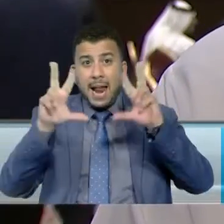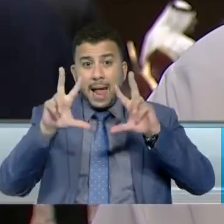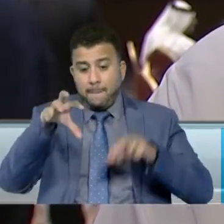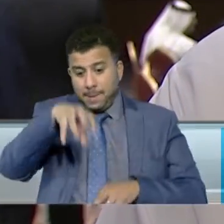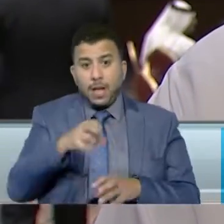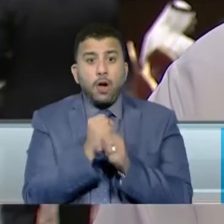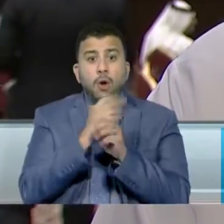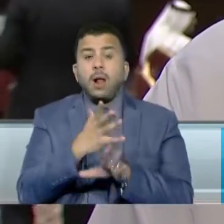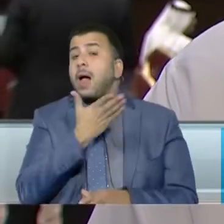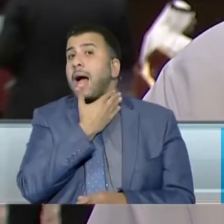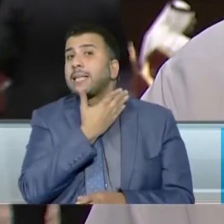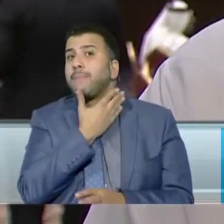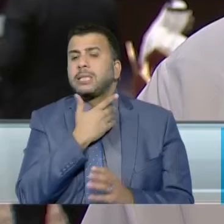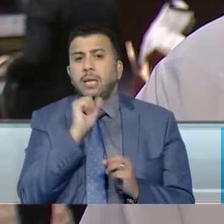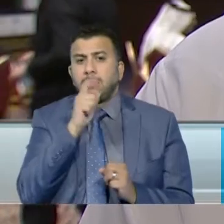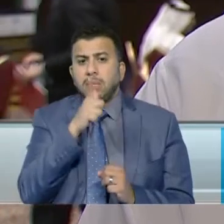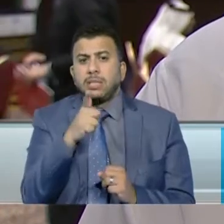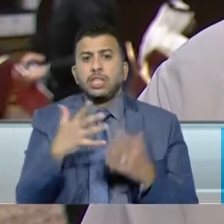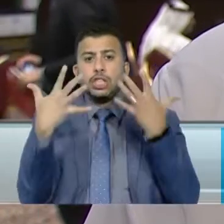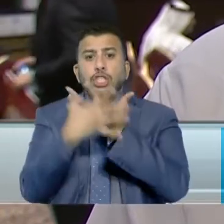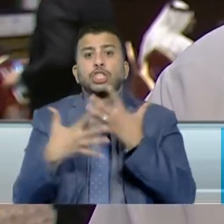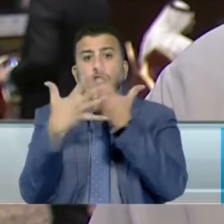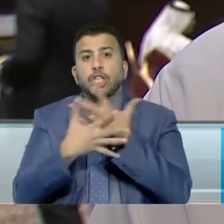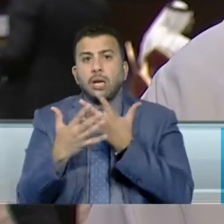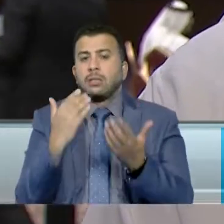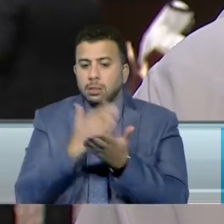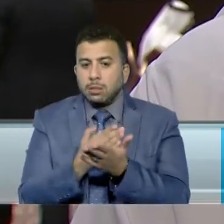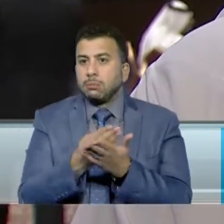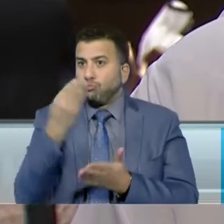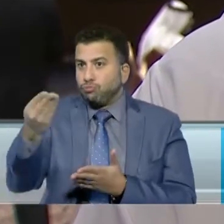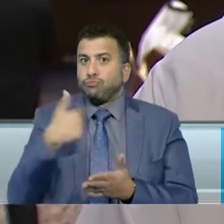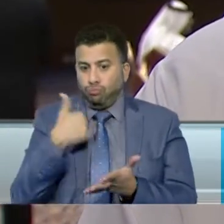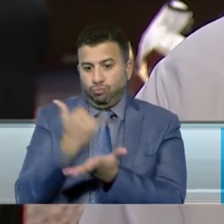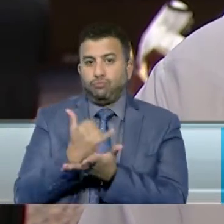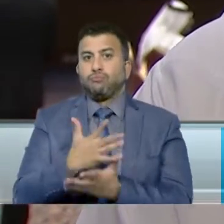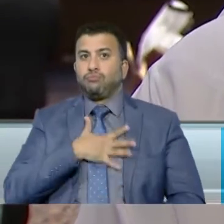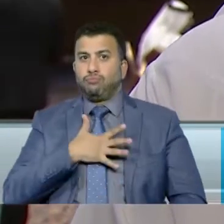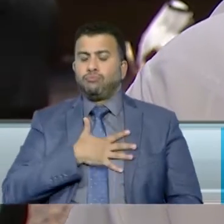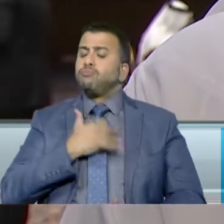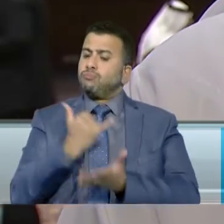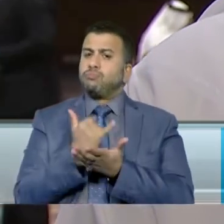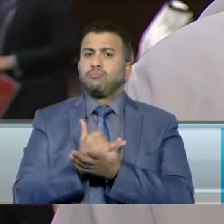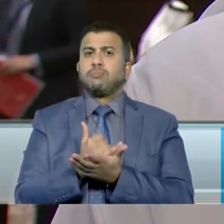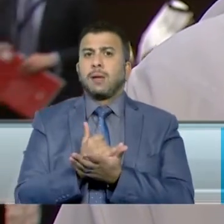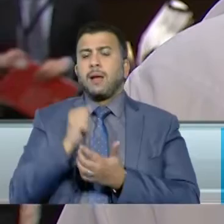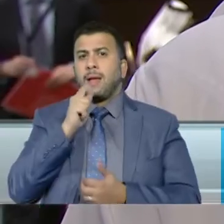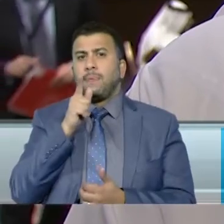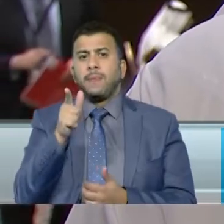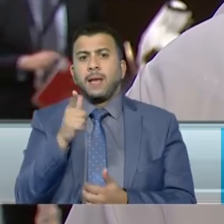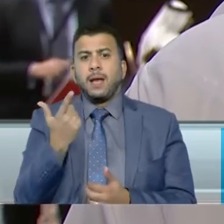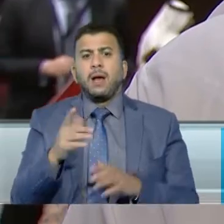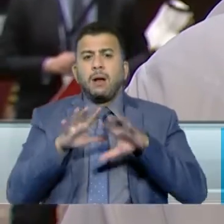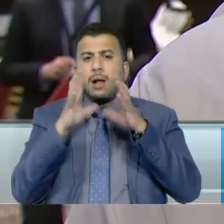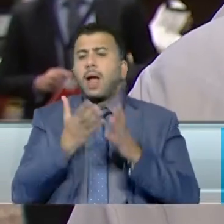نقدم خدمات تأسيس الشركات والترخيص التجاري فيما يتعلق